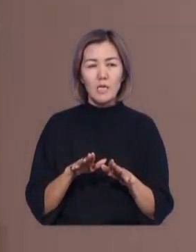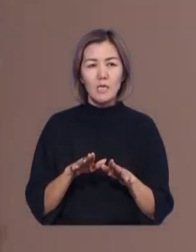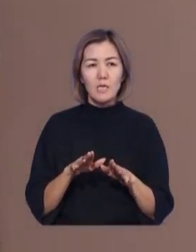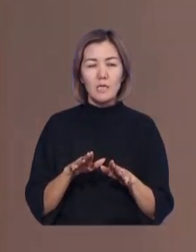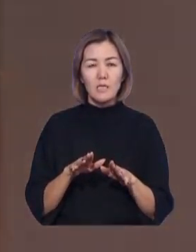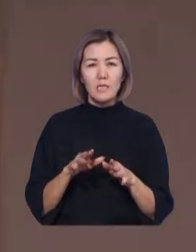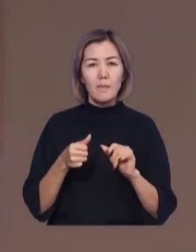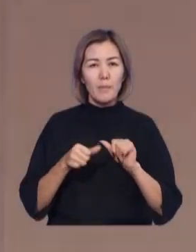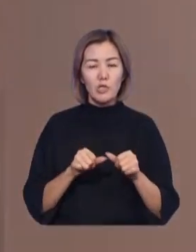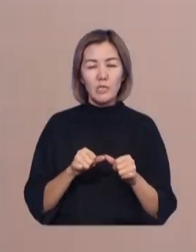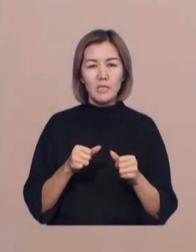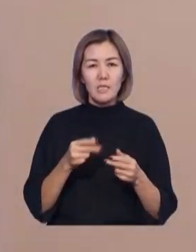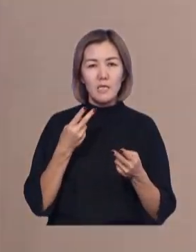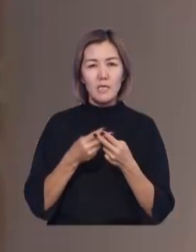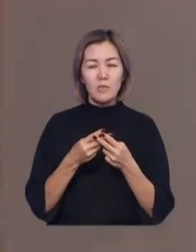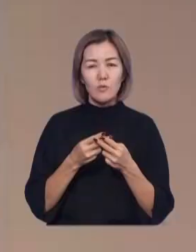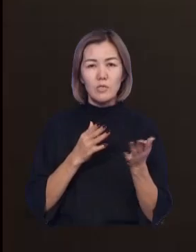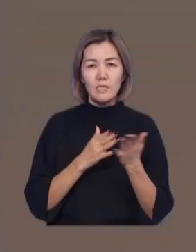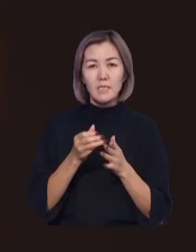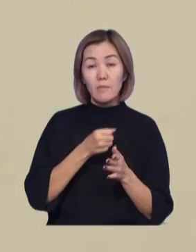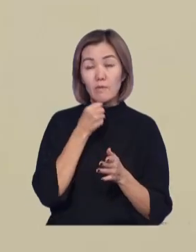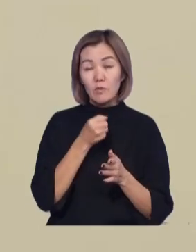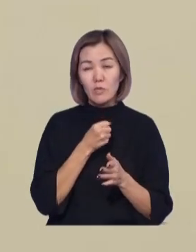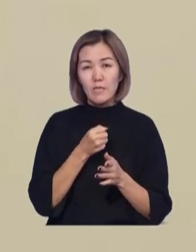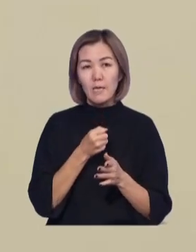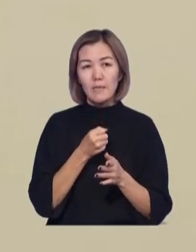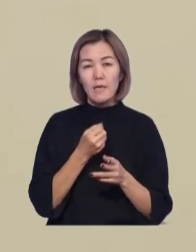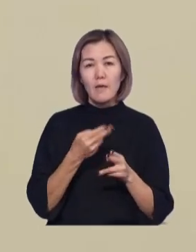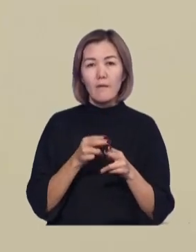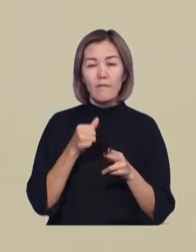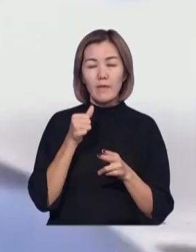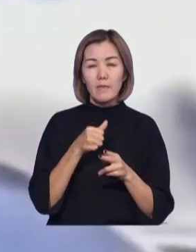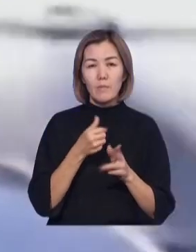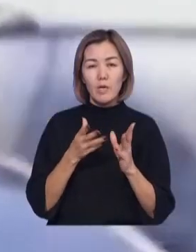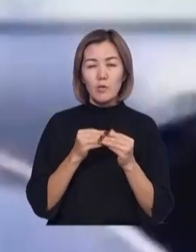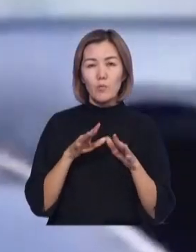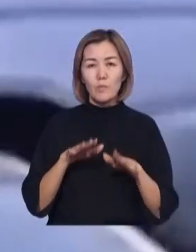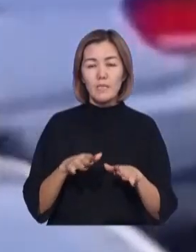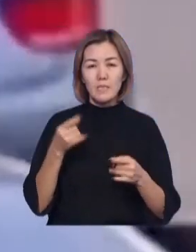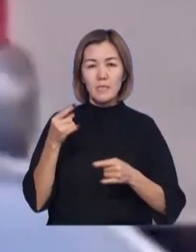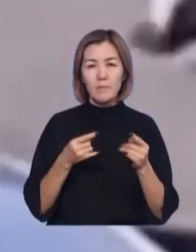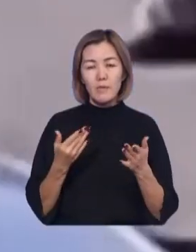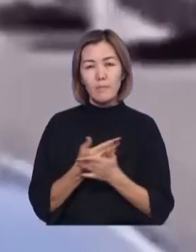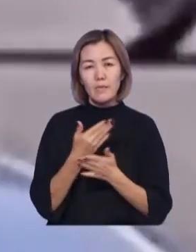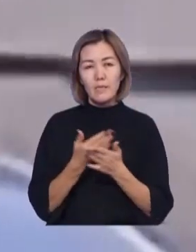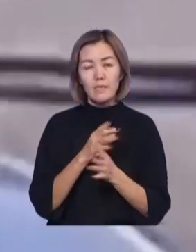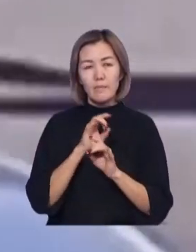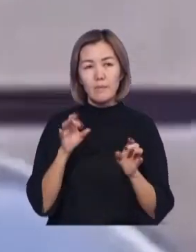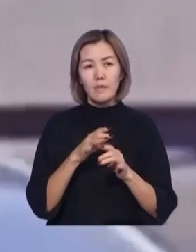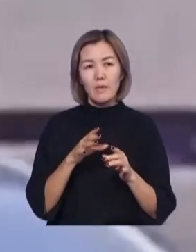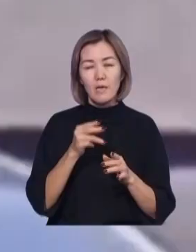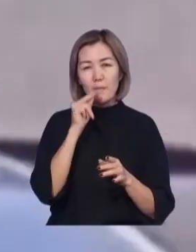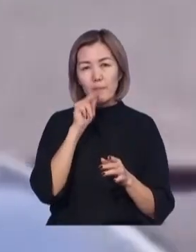а не пожизненное заключение как в системе для взрослых в первой половине этого года местные СМИ сообщили что число подозреваемых в